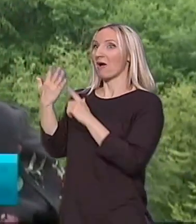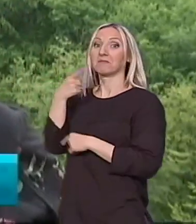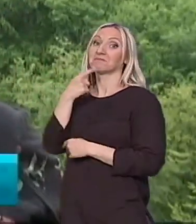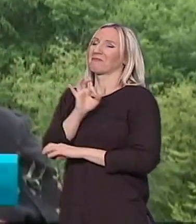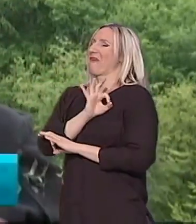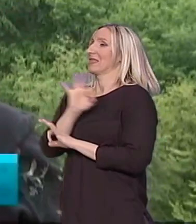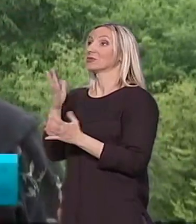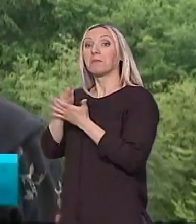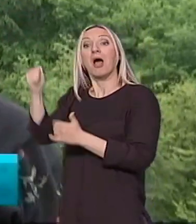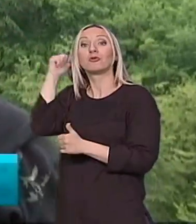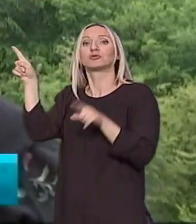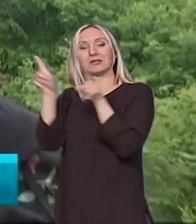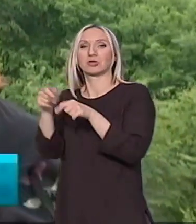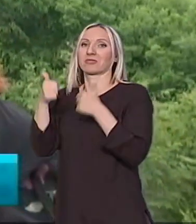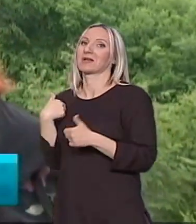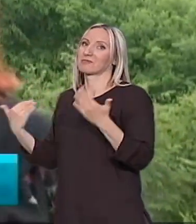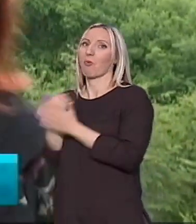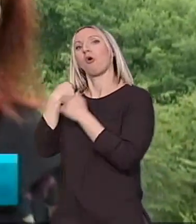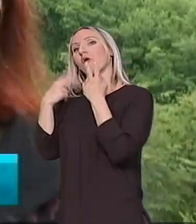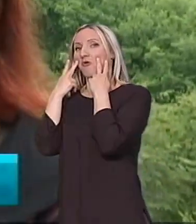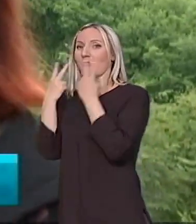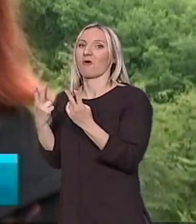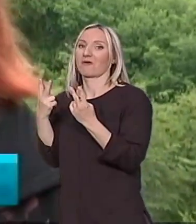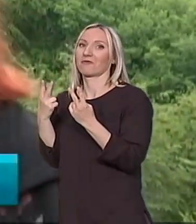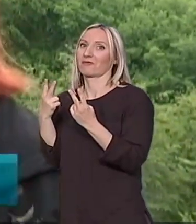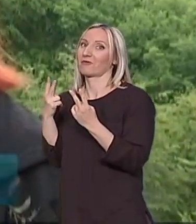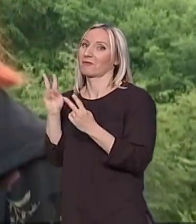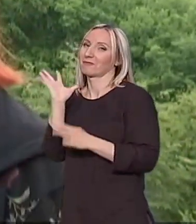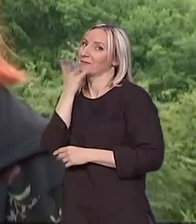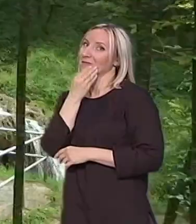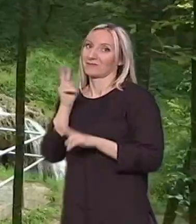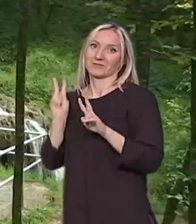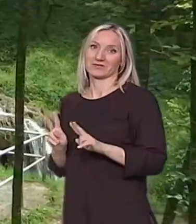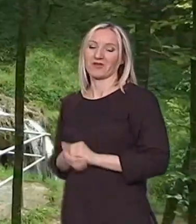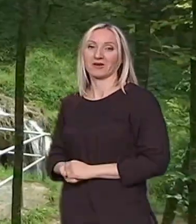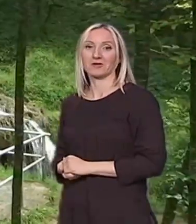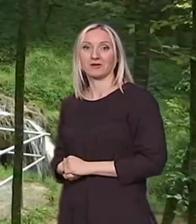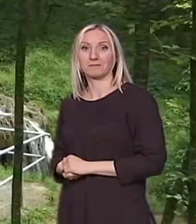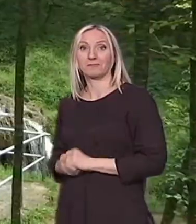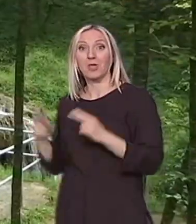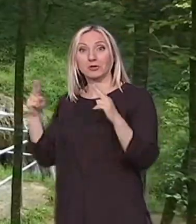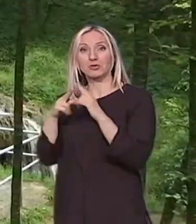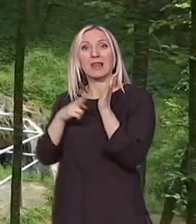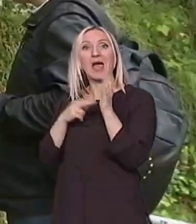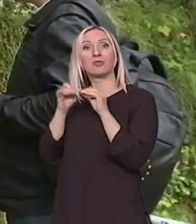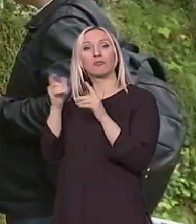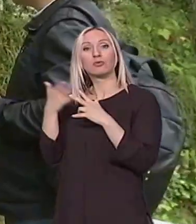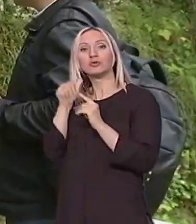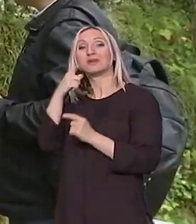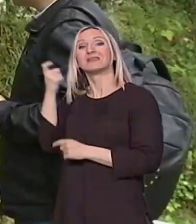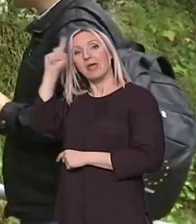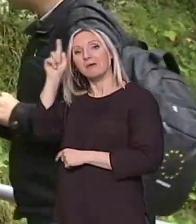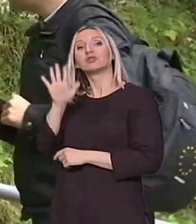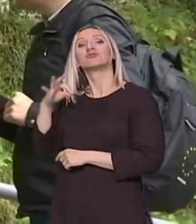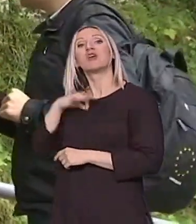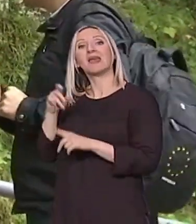na to da sam bila juče, i da sam došla danas ponovo, što je već divno, stvarno. Susret sa Nando Muš iz Nemačke i njenom ćerkom